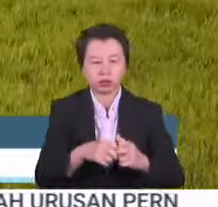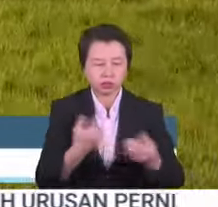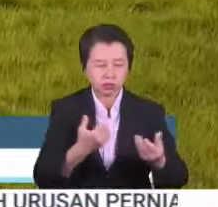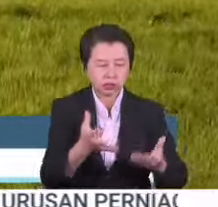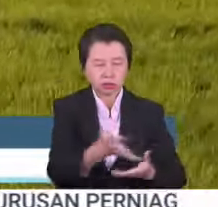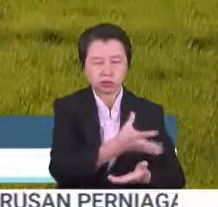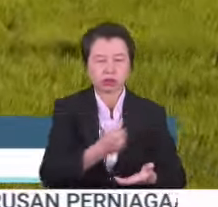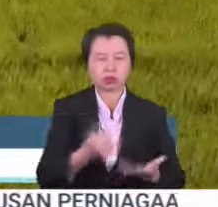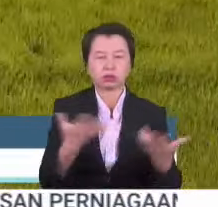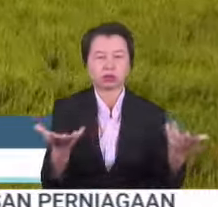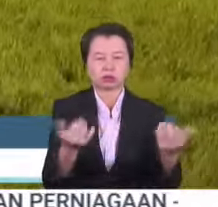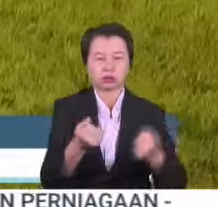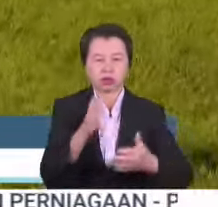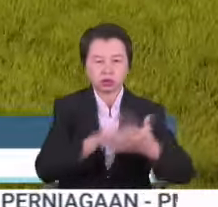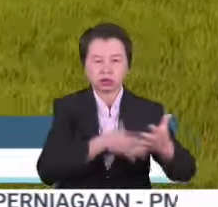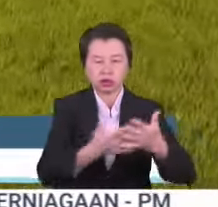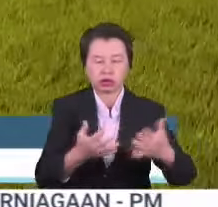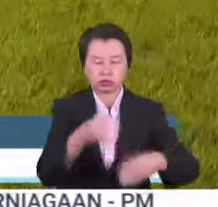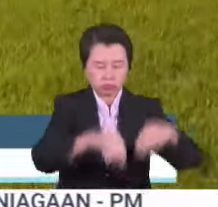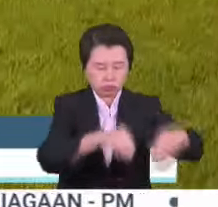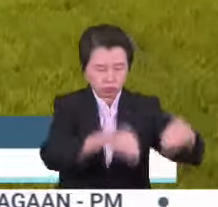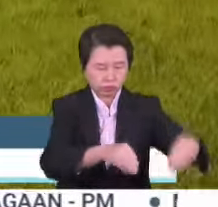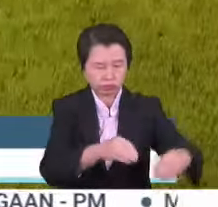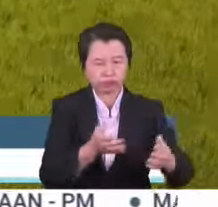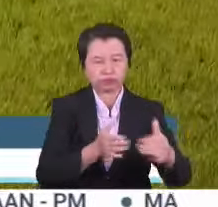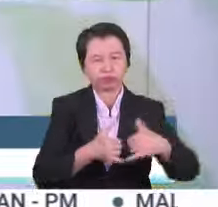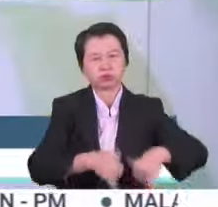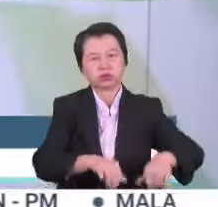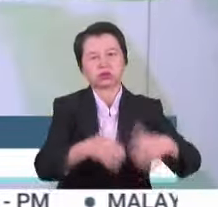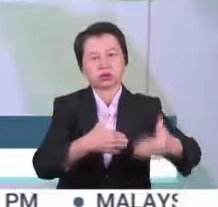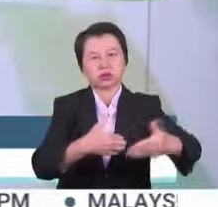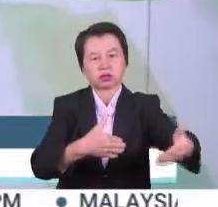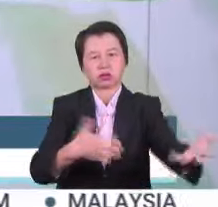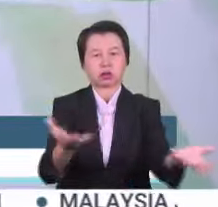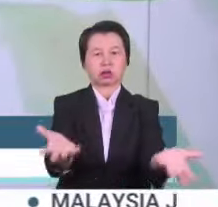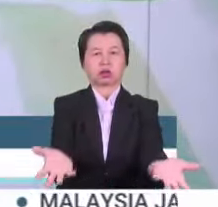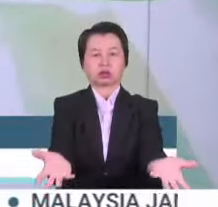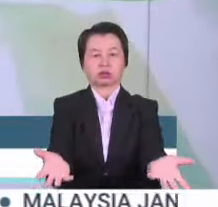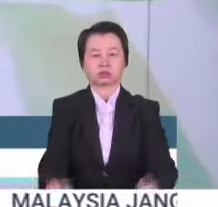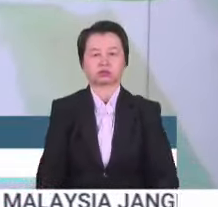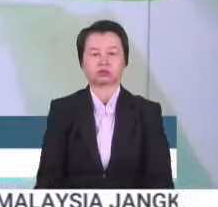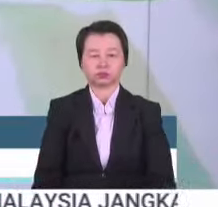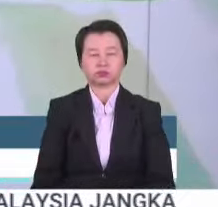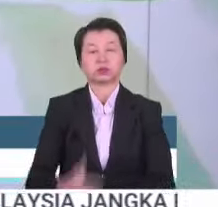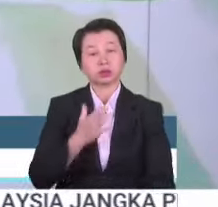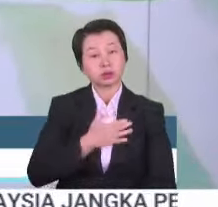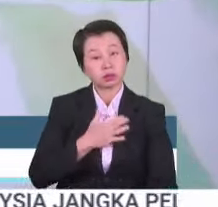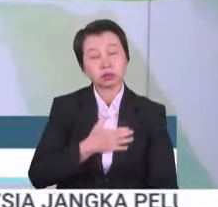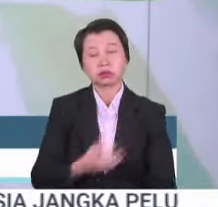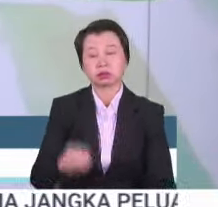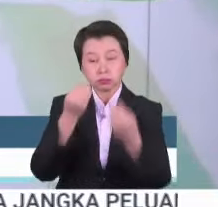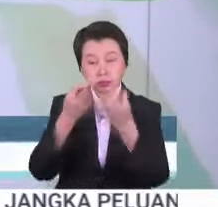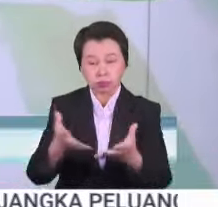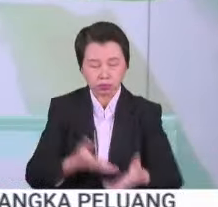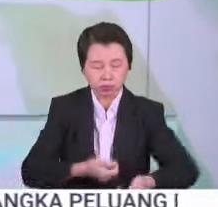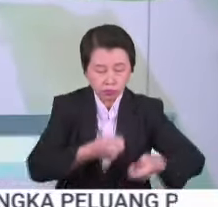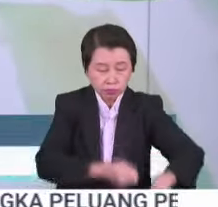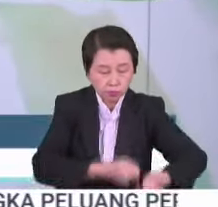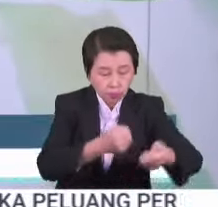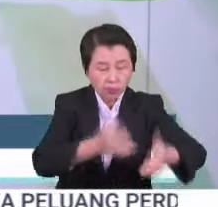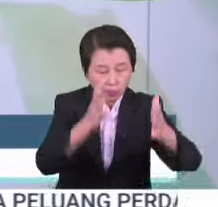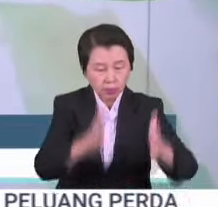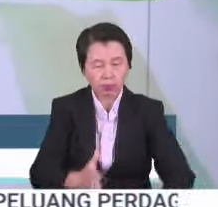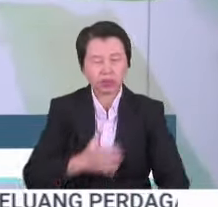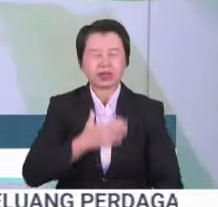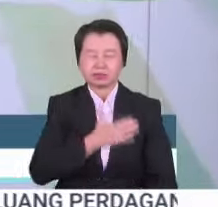dan juga jadual penanaman padi pada musim seterusnya jadi mesej saya kepada peladang adalah untuk